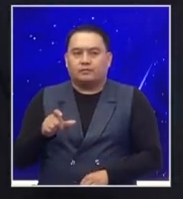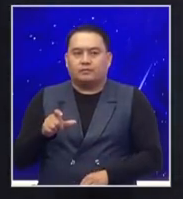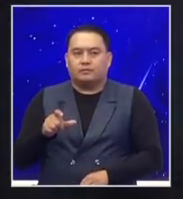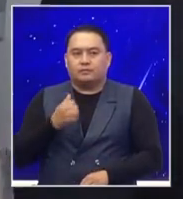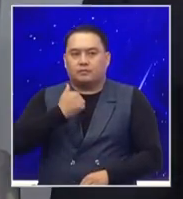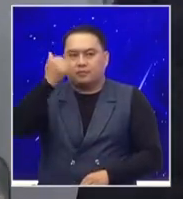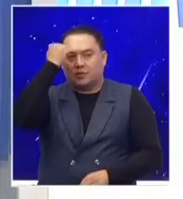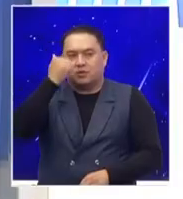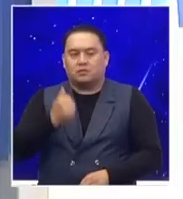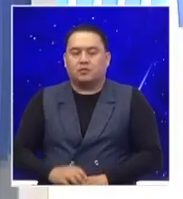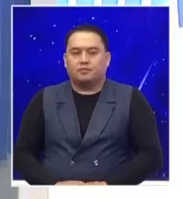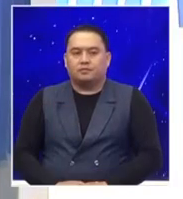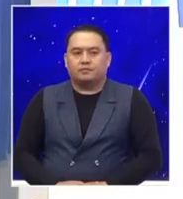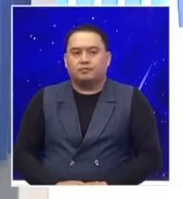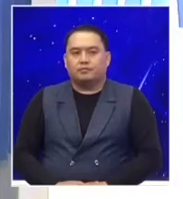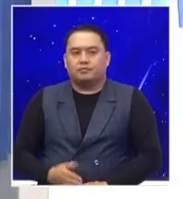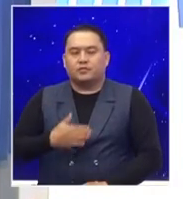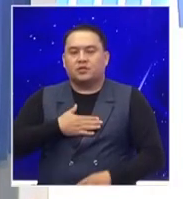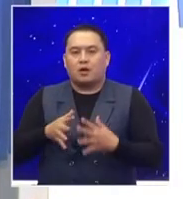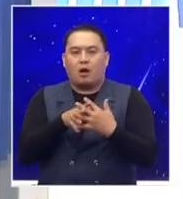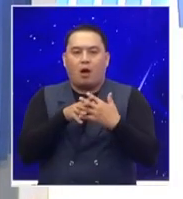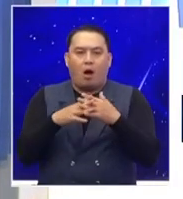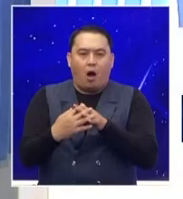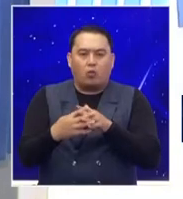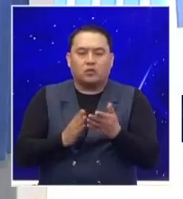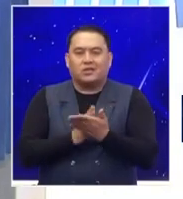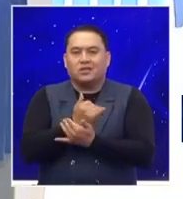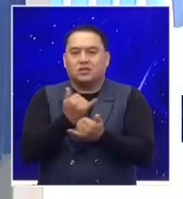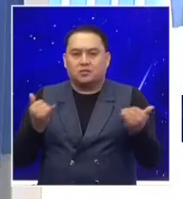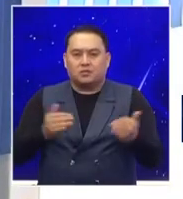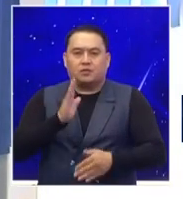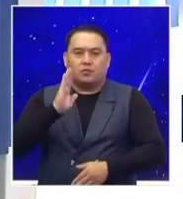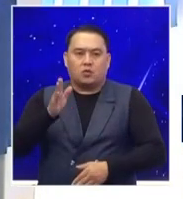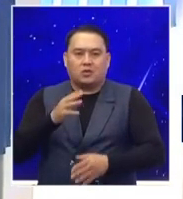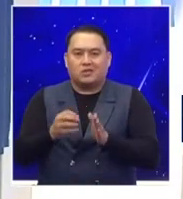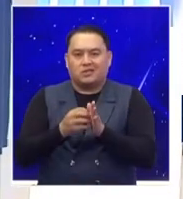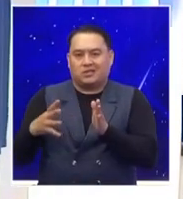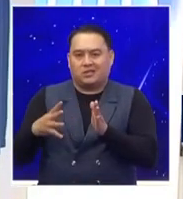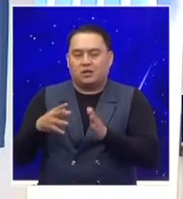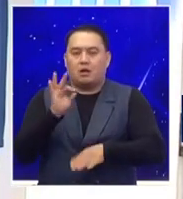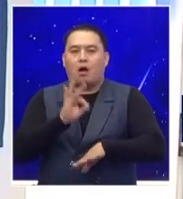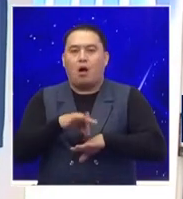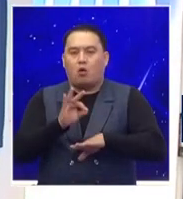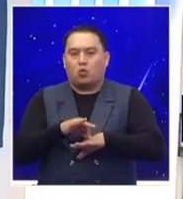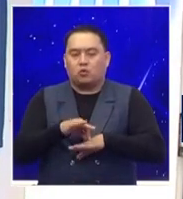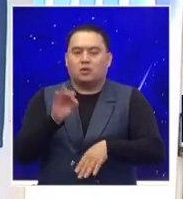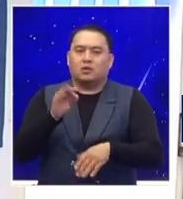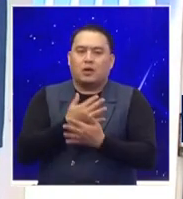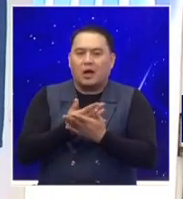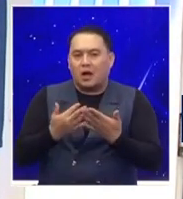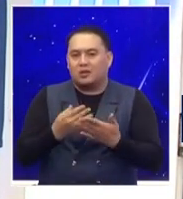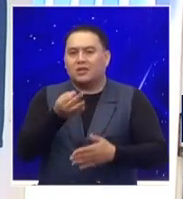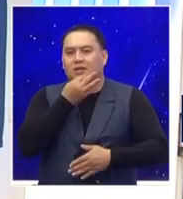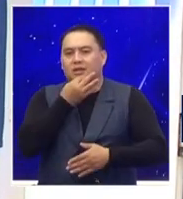Спасибо. Біз көбінесе ауылды жерлерде қызмет көрсетеміз. Бұнда ісік ауруларын және басқа да сырқаттарды ерте